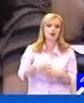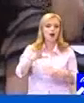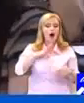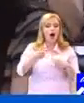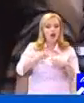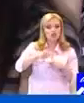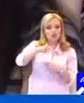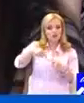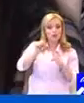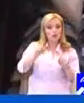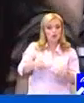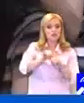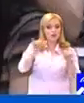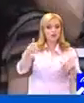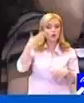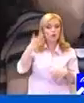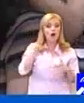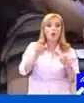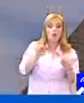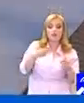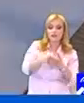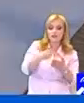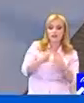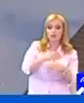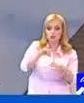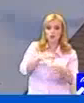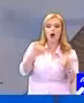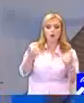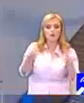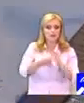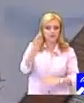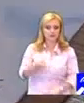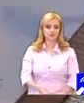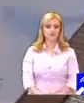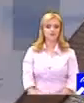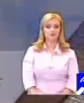ce pot fi dezvoltate în România. Cum pot fi finanțate aceste proiecte, aflați din Telejurnal.